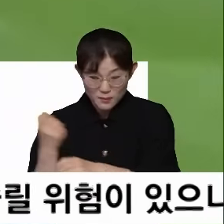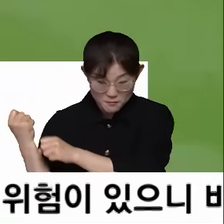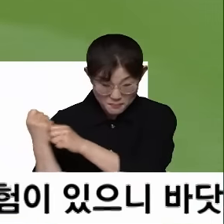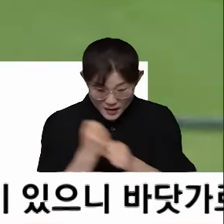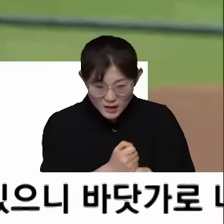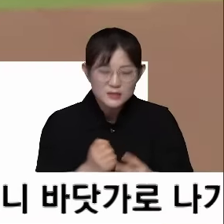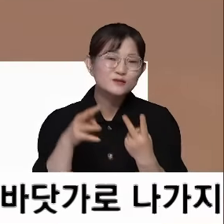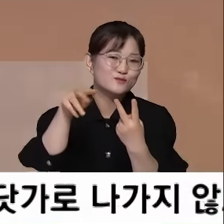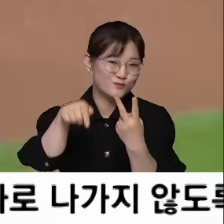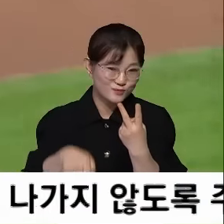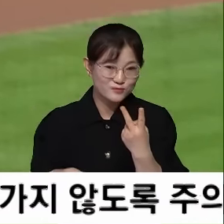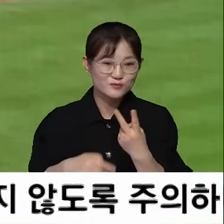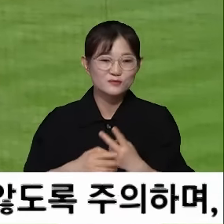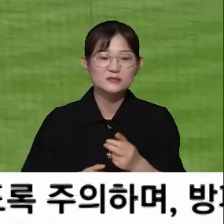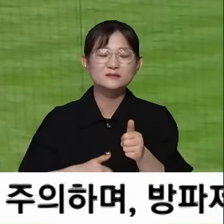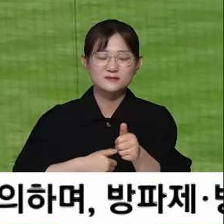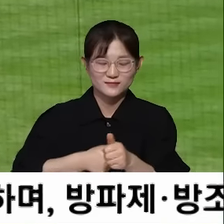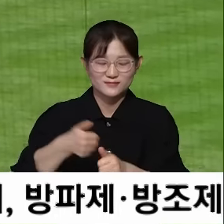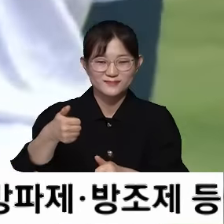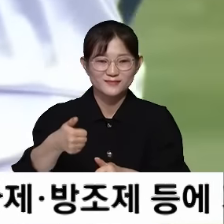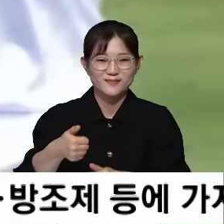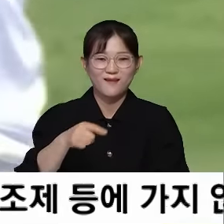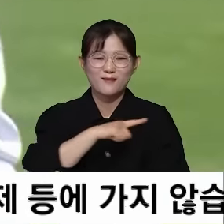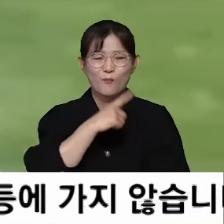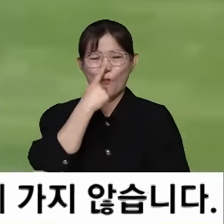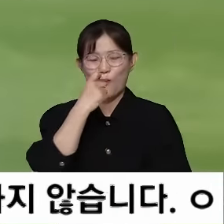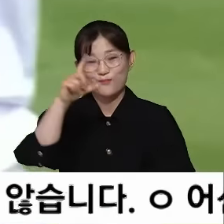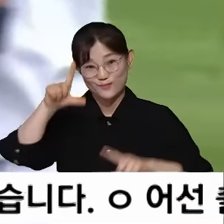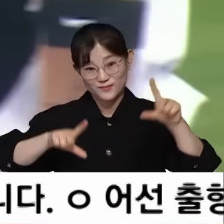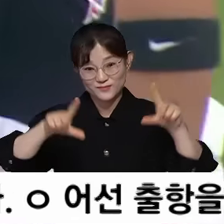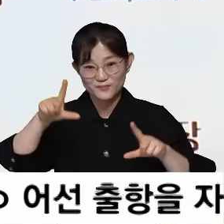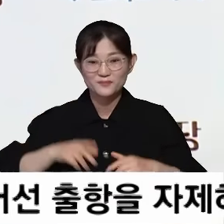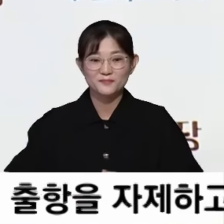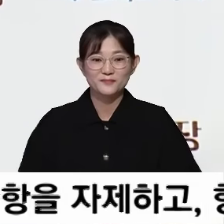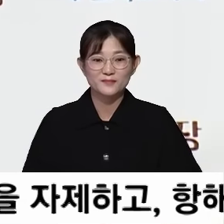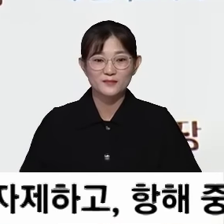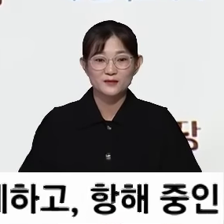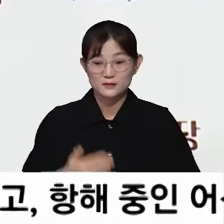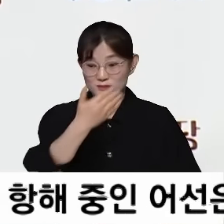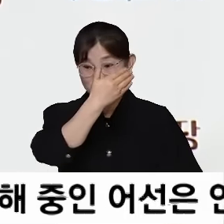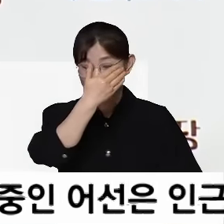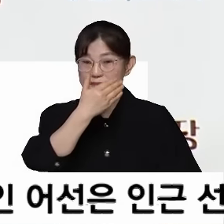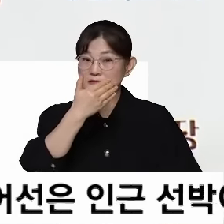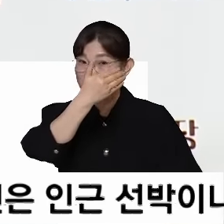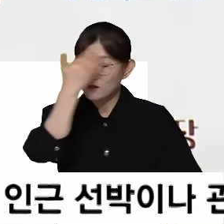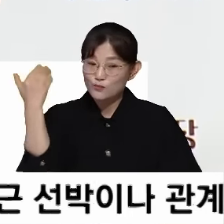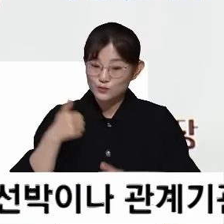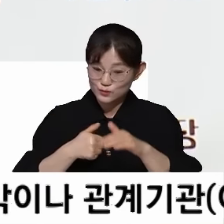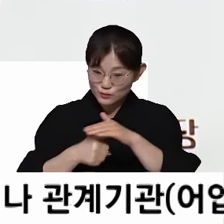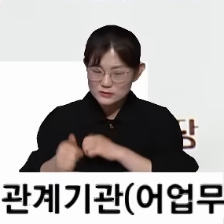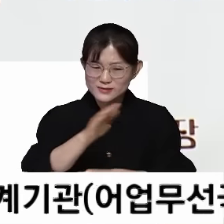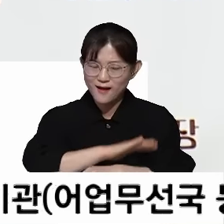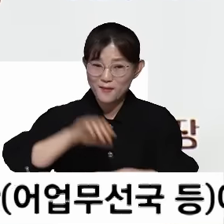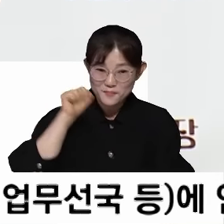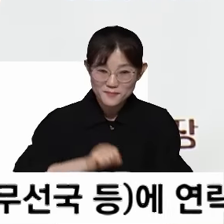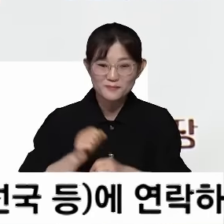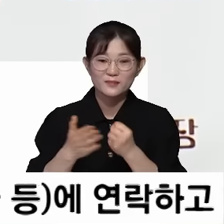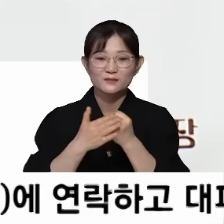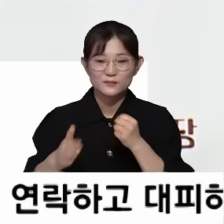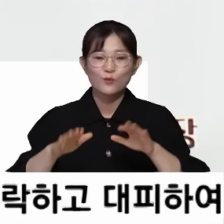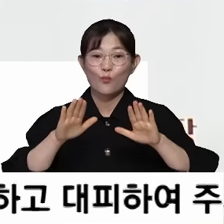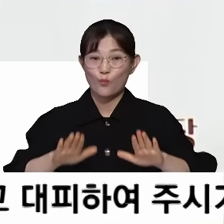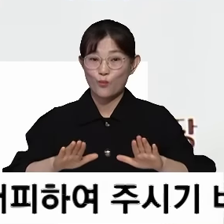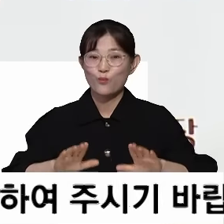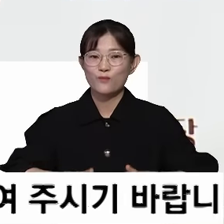2루타는 승기를 가져온 명장면으로 꼽힙니다. 어린 선수들도 잘 따라와줬기 때문에 올해